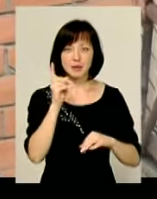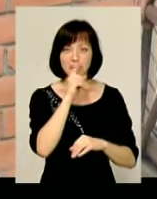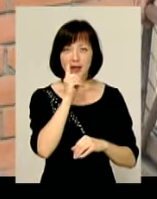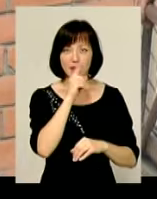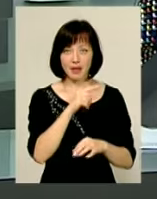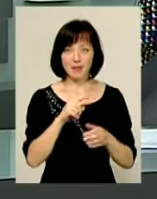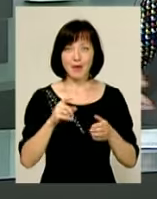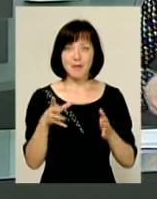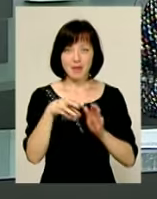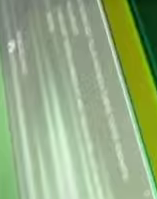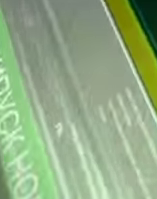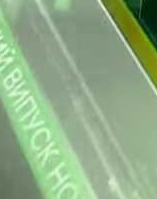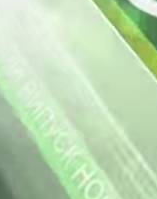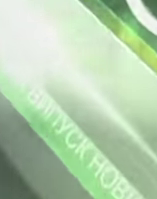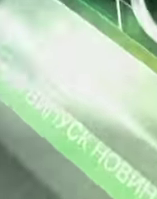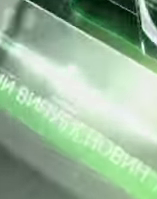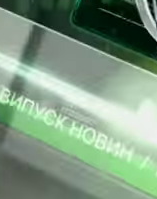бранця із квартири.